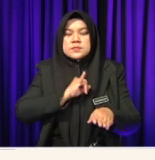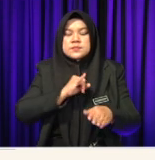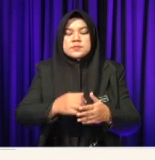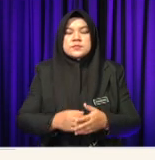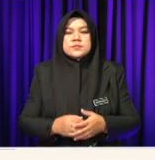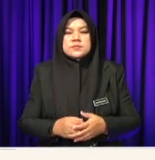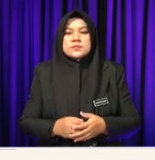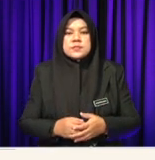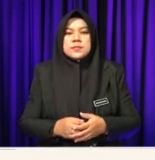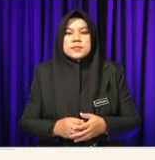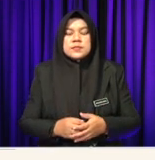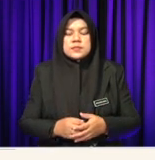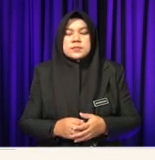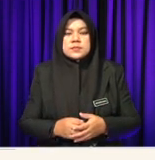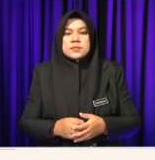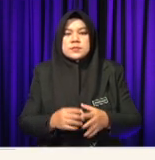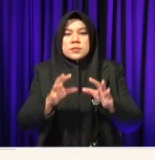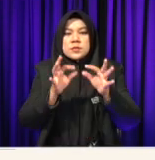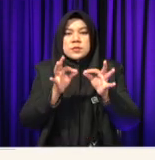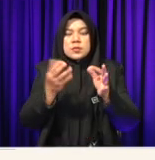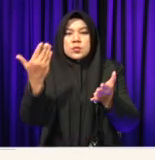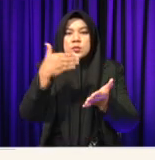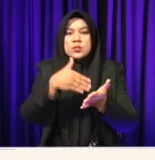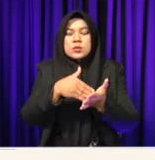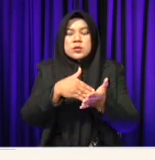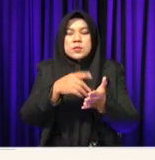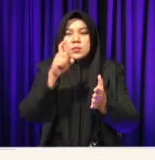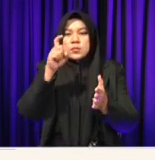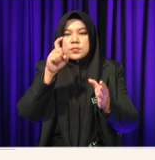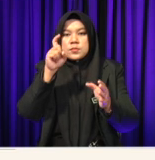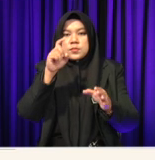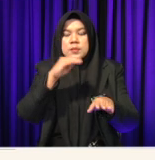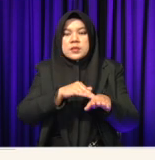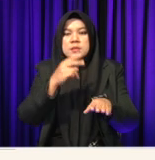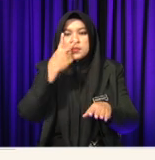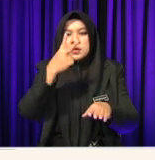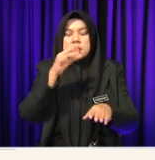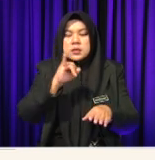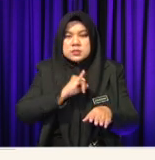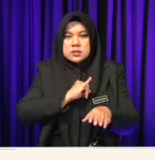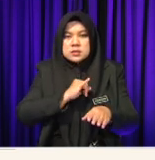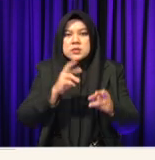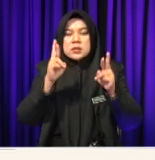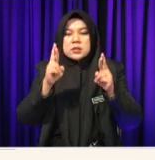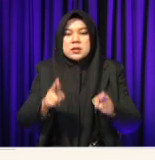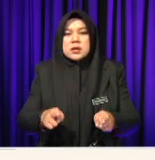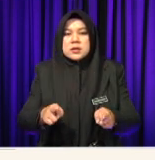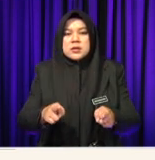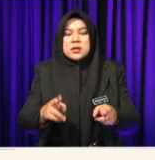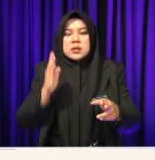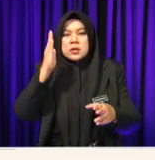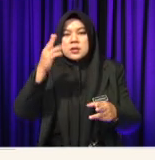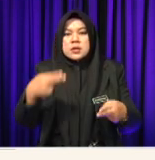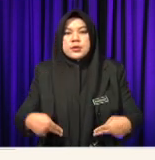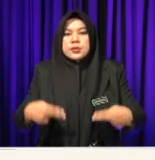soalan ataupun stem soalan ni penyataan soalan ni kalau tak dapat markah so kena buat aje pada pandangan saya ya rakyat akan hidup dalam keadaan aman dan Harmoni tadi